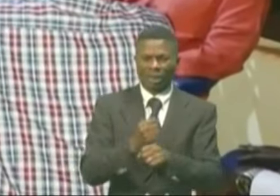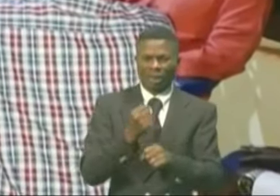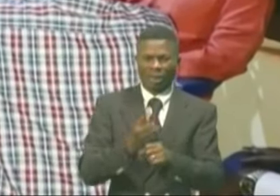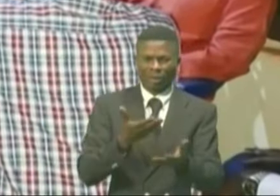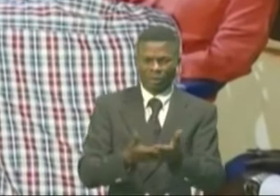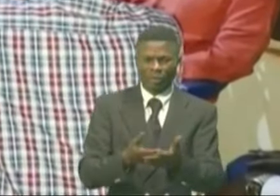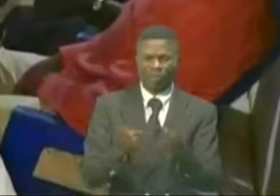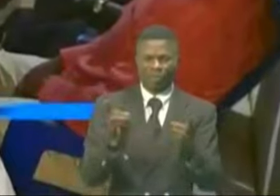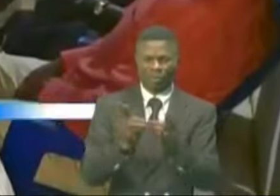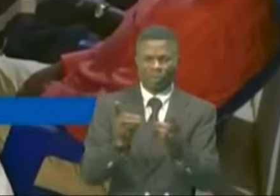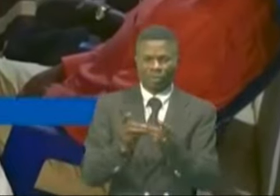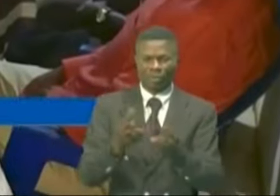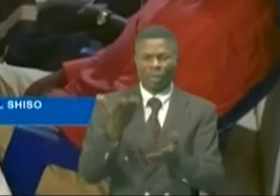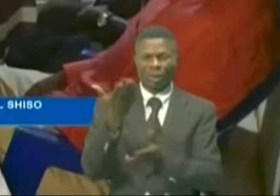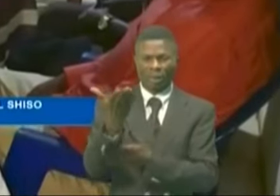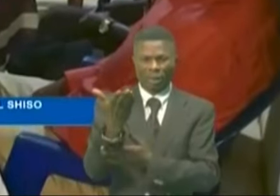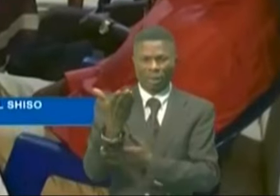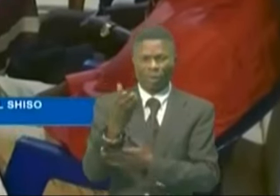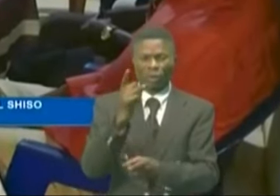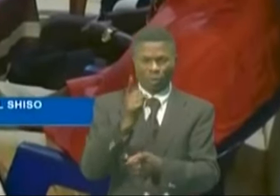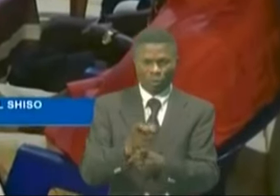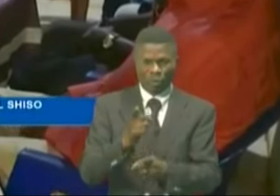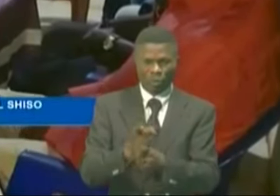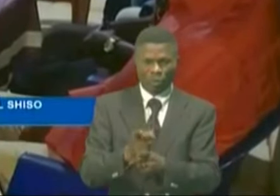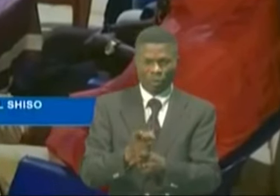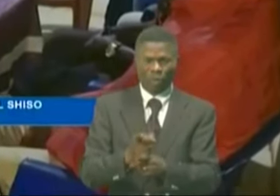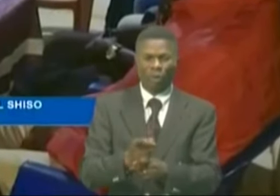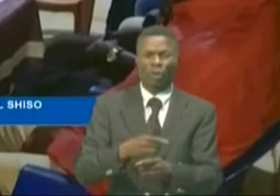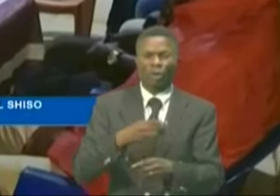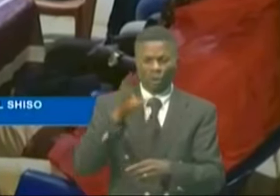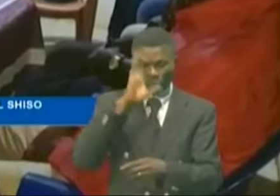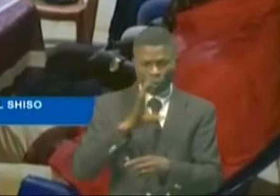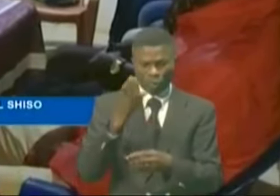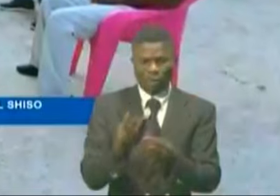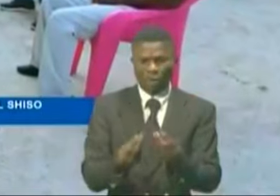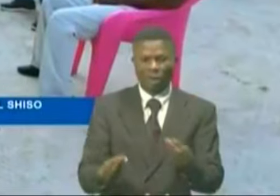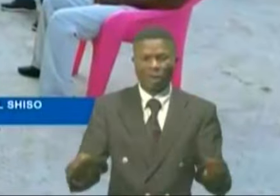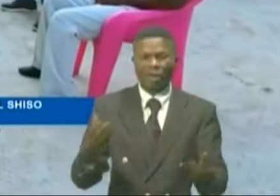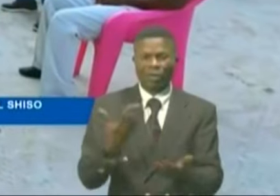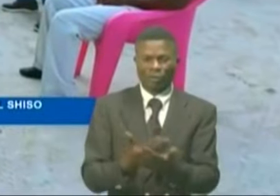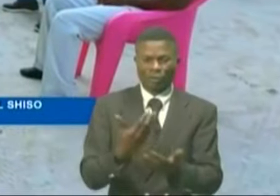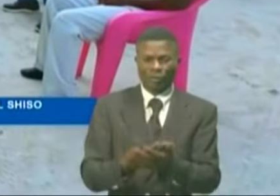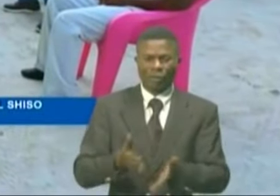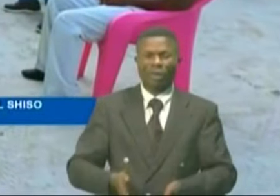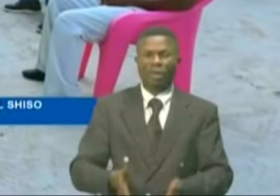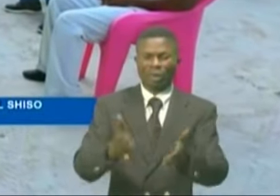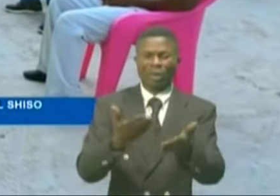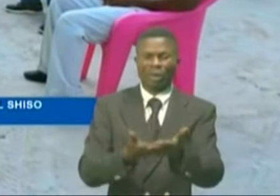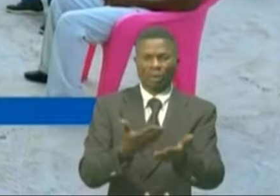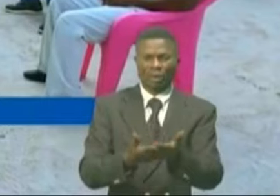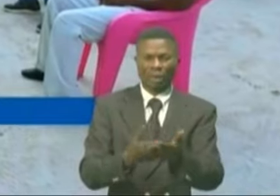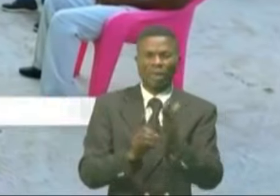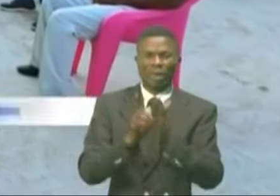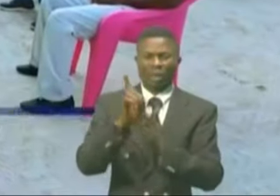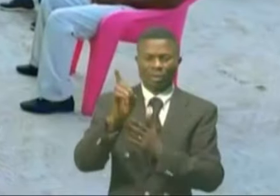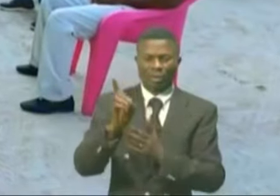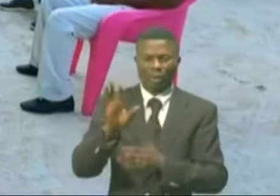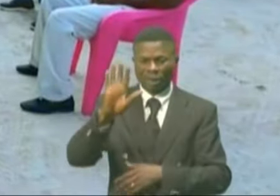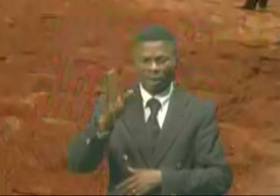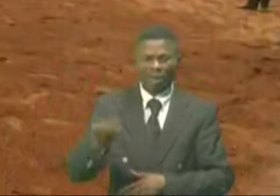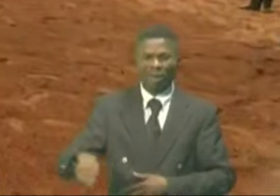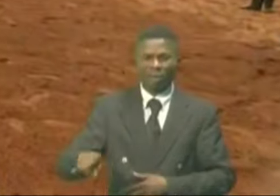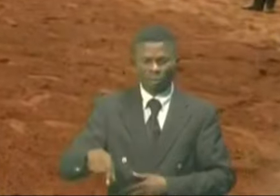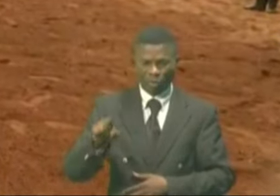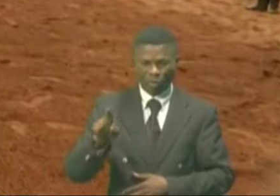pont pour lancer un appel pressant aux Wapindé et Wapindaises d'agir en synergie pour booster le développement